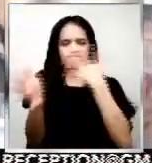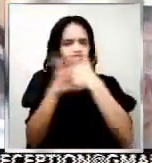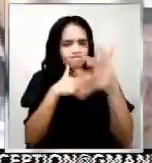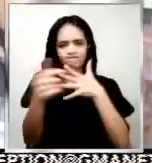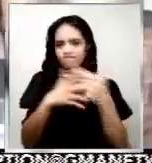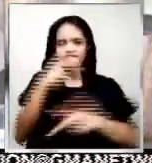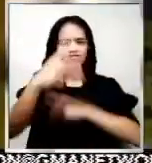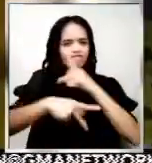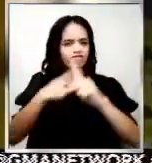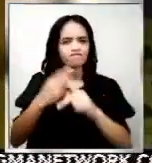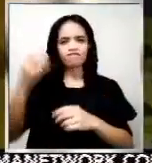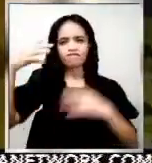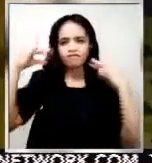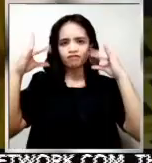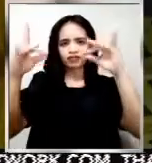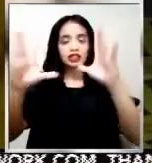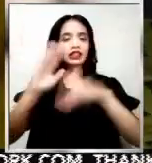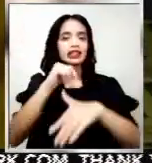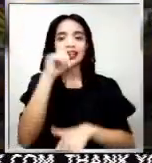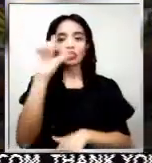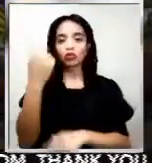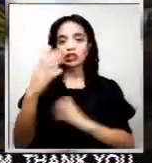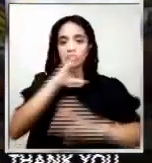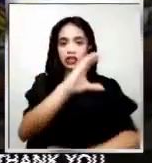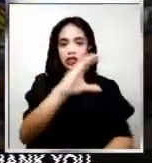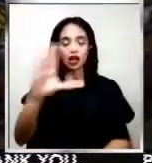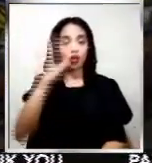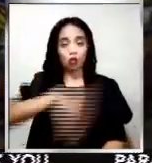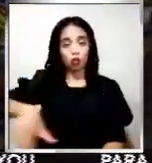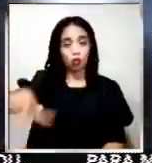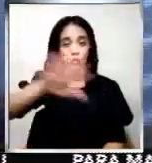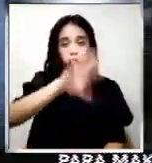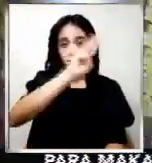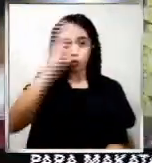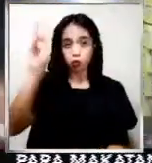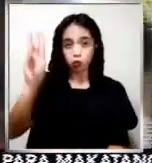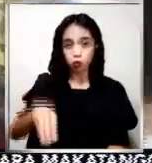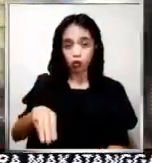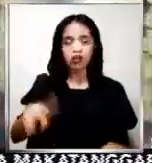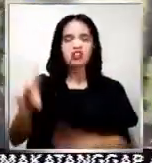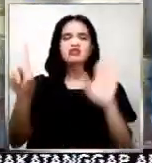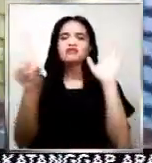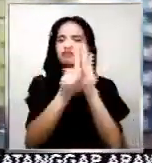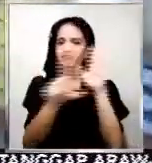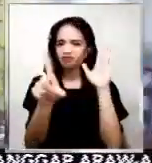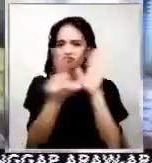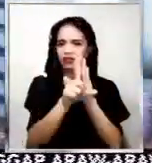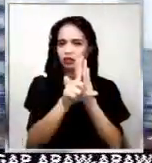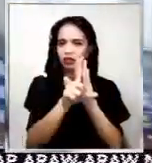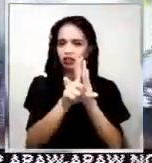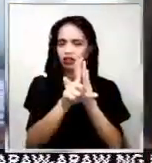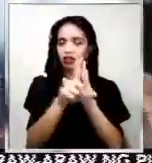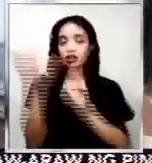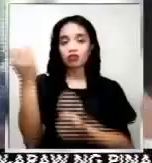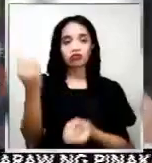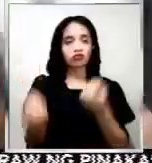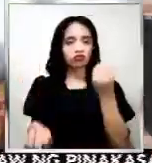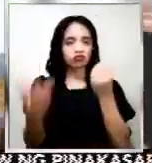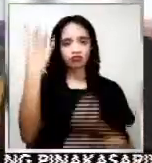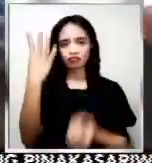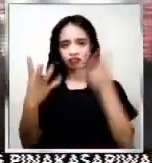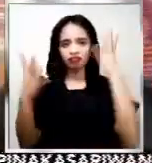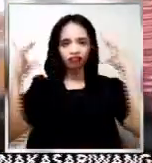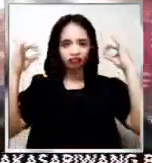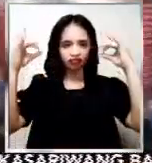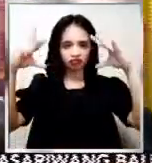sa Caloocan, dahil buong Metro Manila ay pinagbabawal na rin ang lahat ng uri ng paputok at pailaw ayon sa